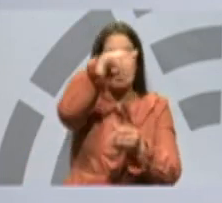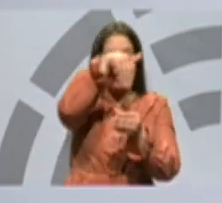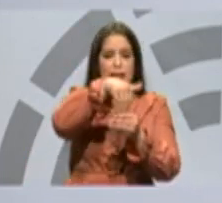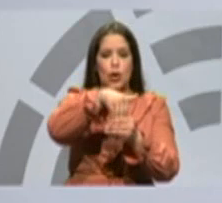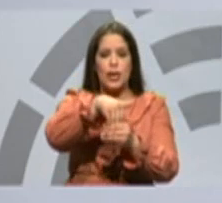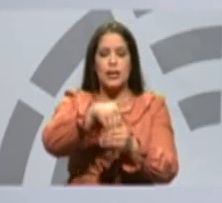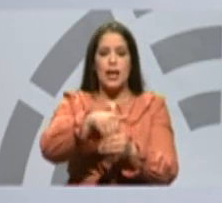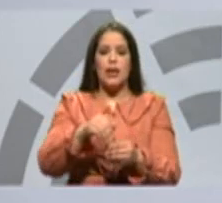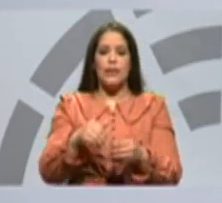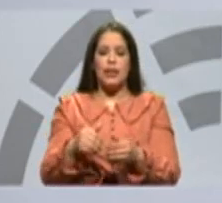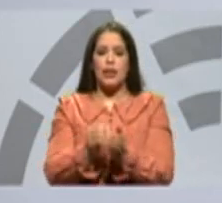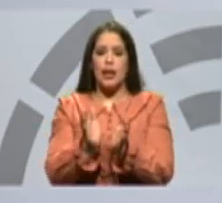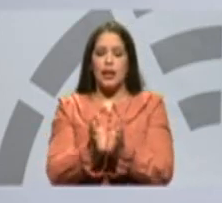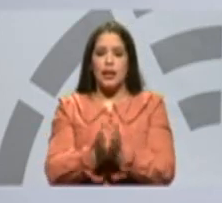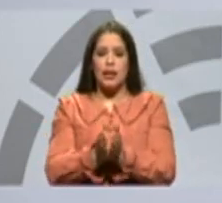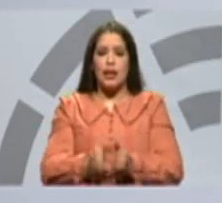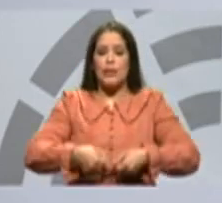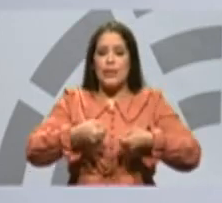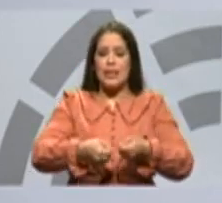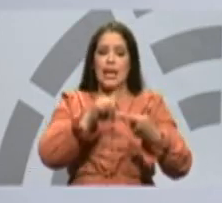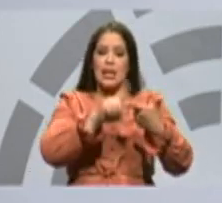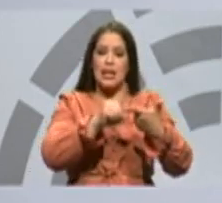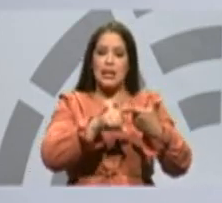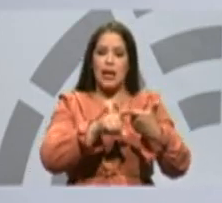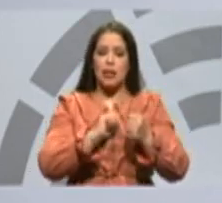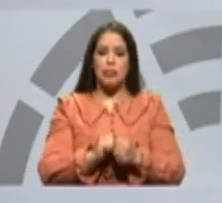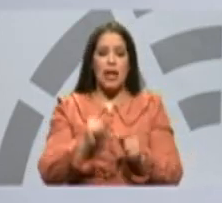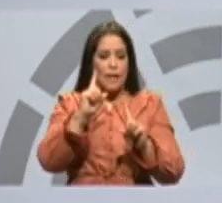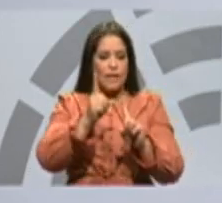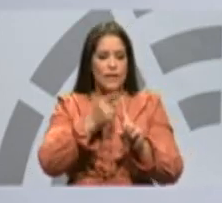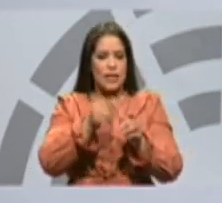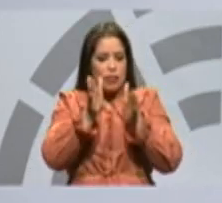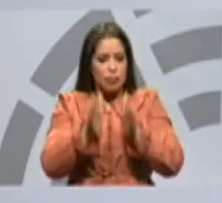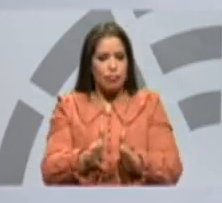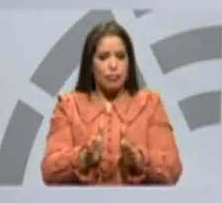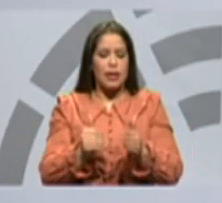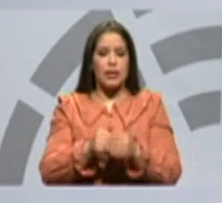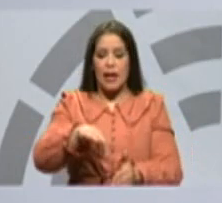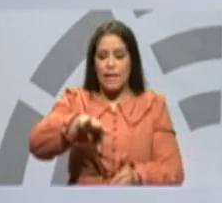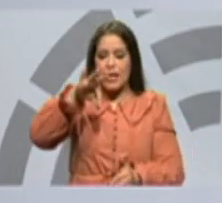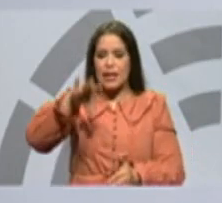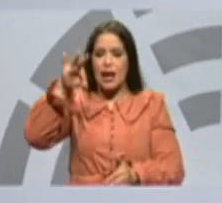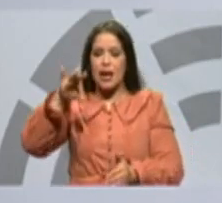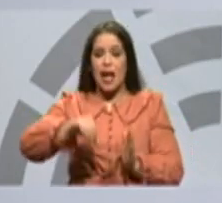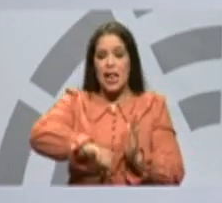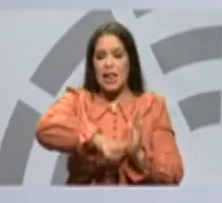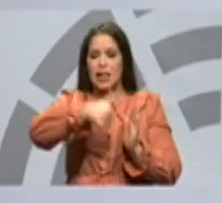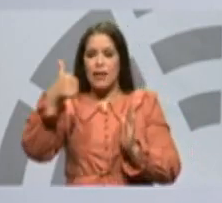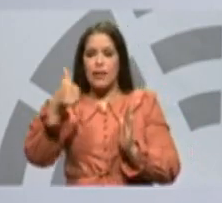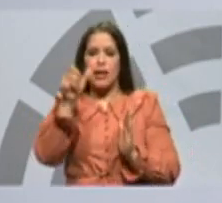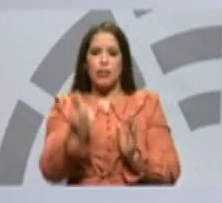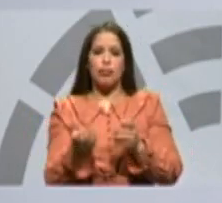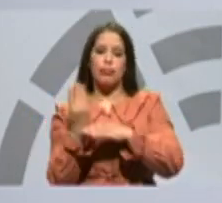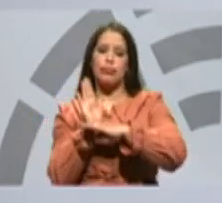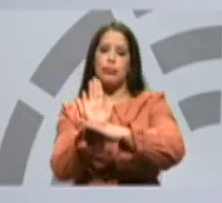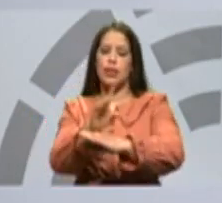الدوره الثانيه اللحظه الحسن اللحظه الفاصل بشي بشيء يختاروا الافضل والافضل لتمثيلهم